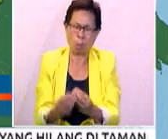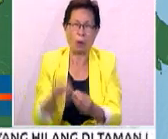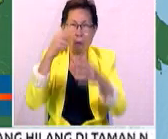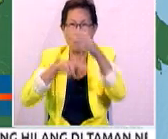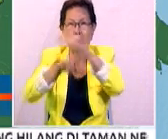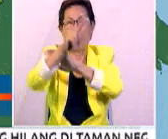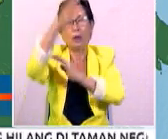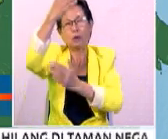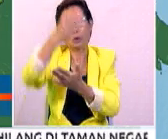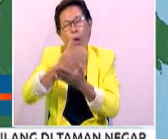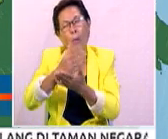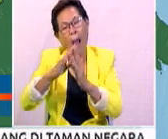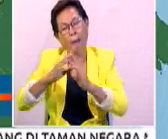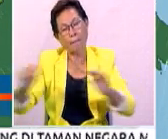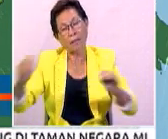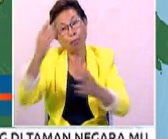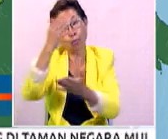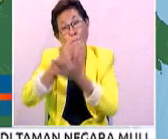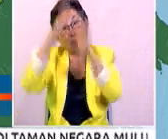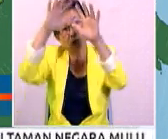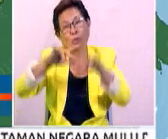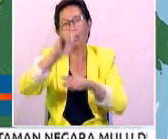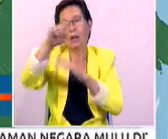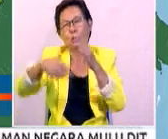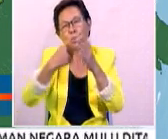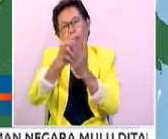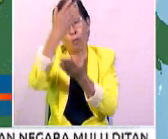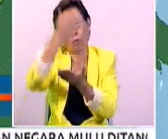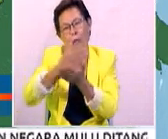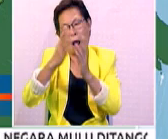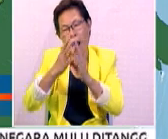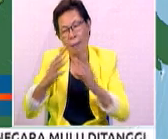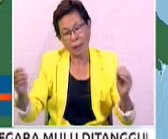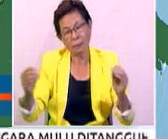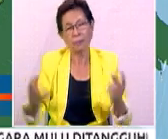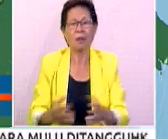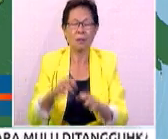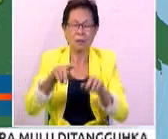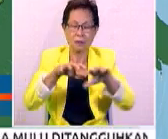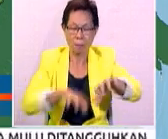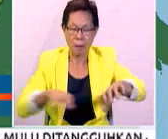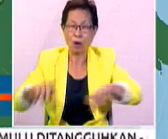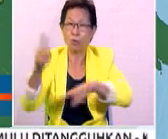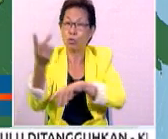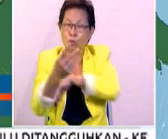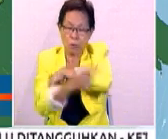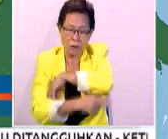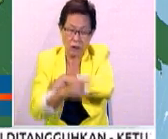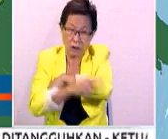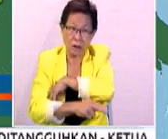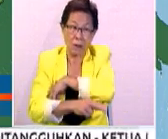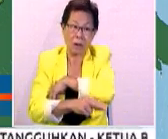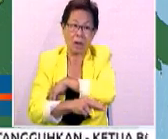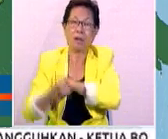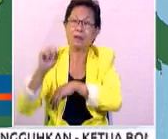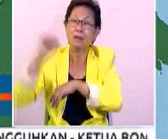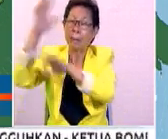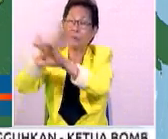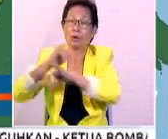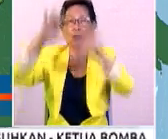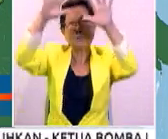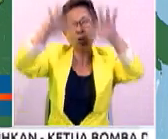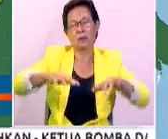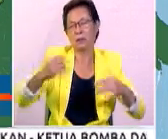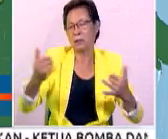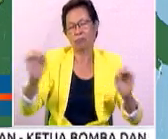diramalkan akan reda sepenuhnya dalam jangka masa satu jam lagi. Kawasan-kawasan lain untuk kedua-dua buah negeri pula, keadaan cuaca adalah tidak hujan